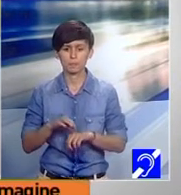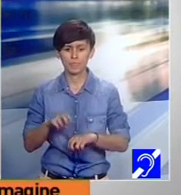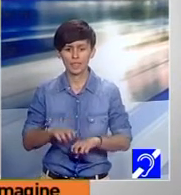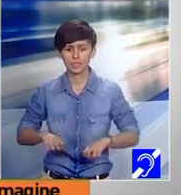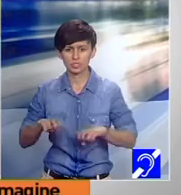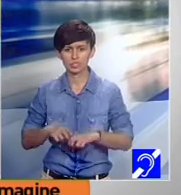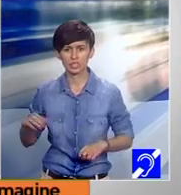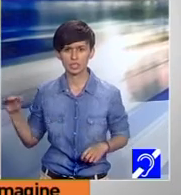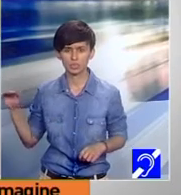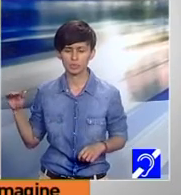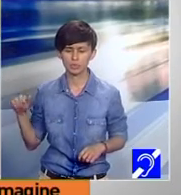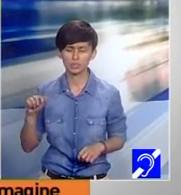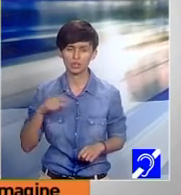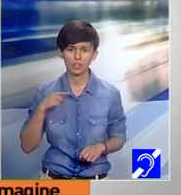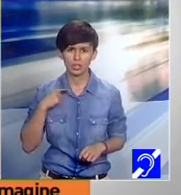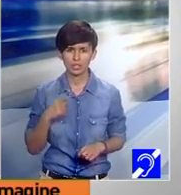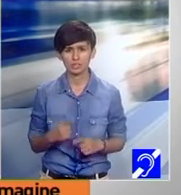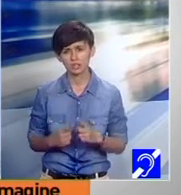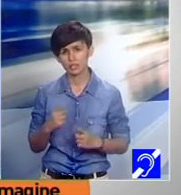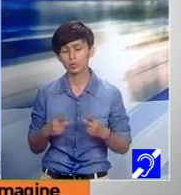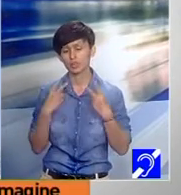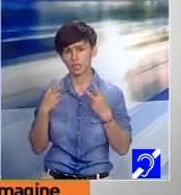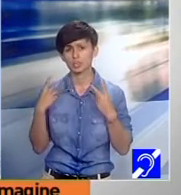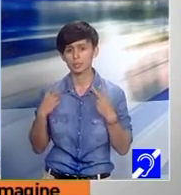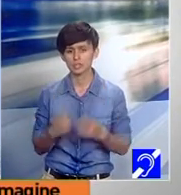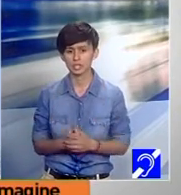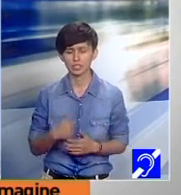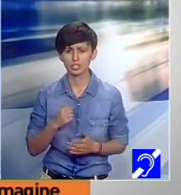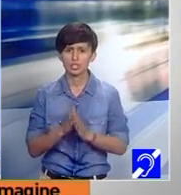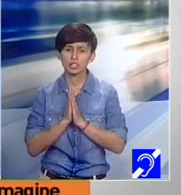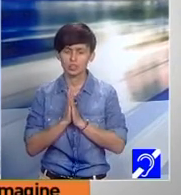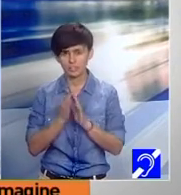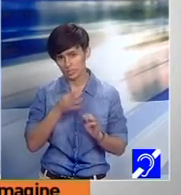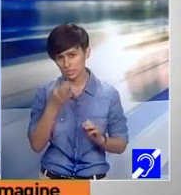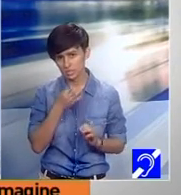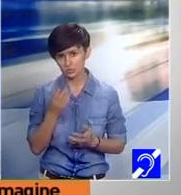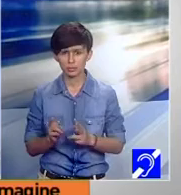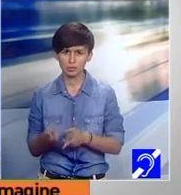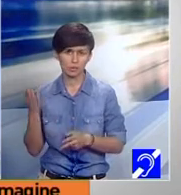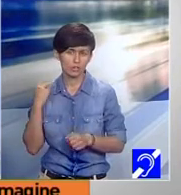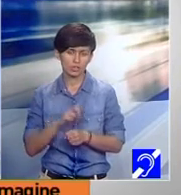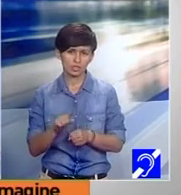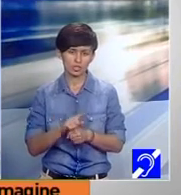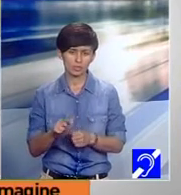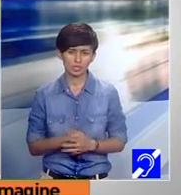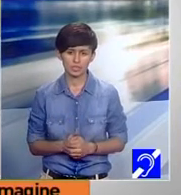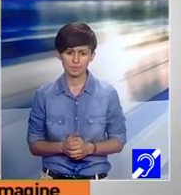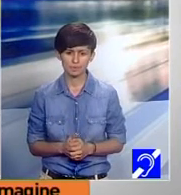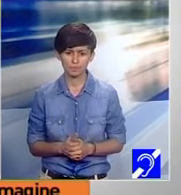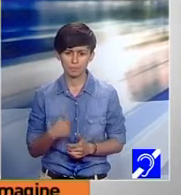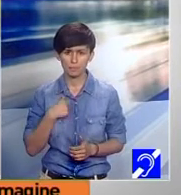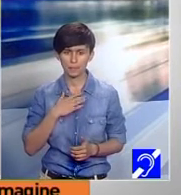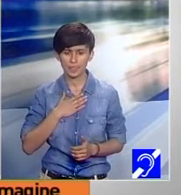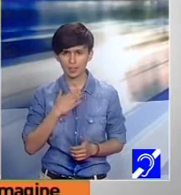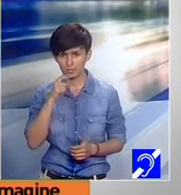care trage un semnal de alarmă, așa că am să vă rog foarte mult să ne spuneți cum au stat lucrurile în cazul dumneavoastră. Da, am un